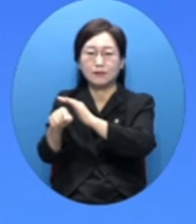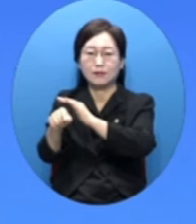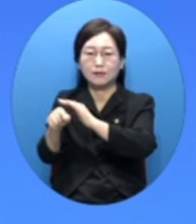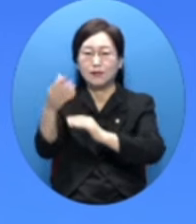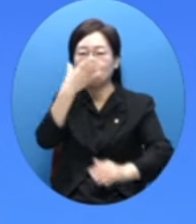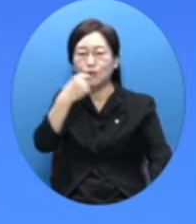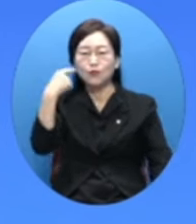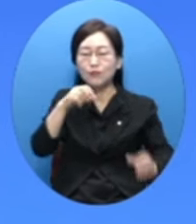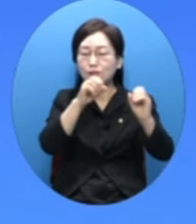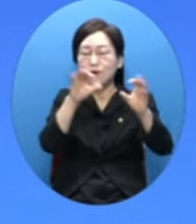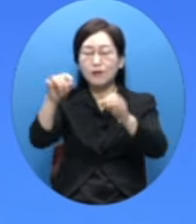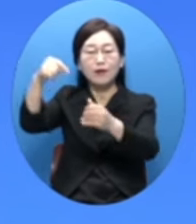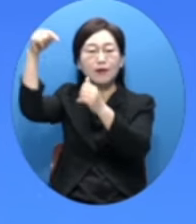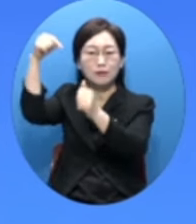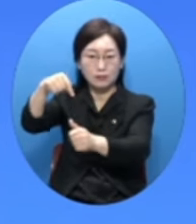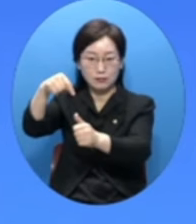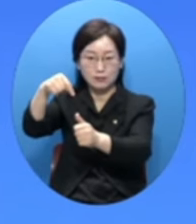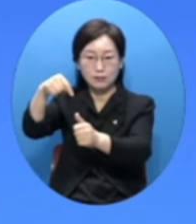복음을 전하라.